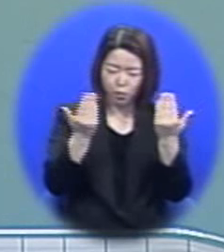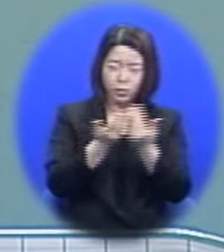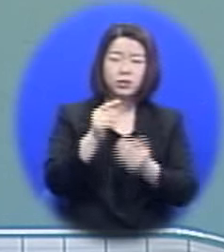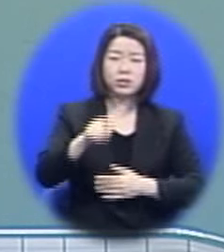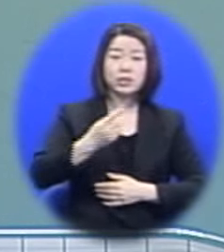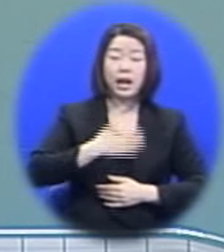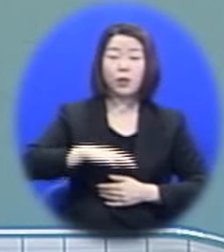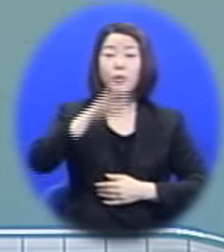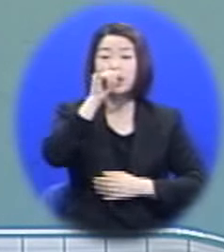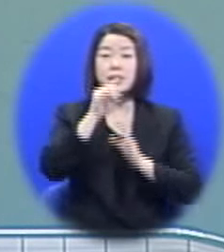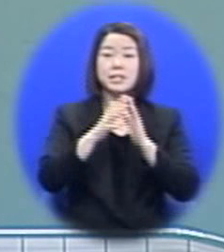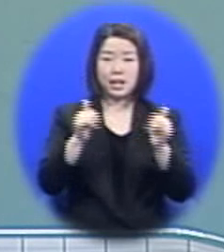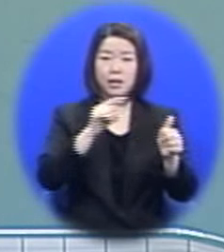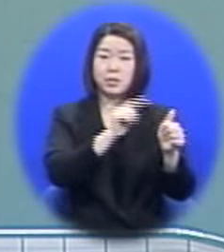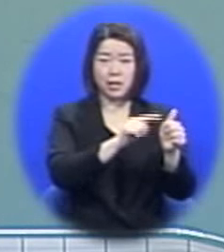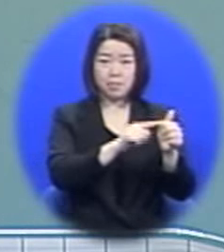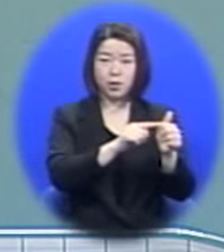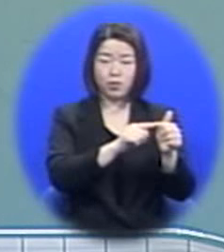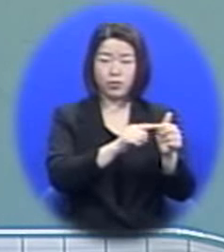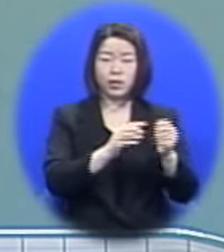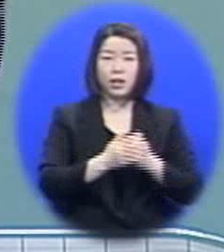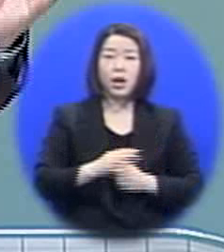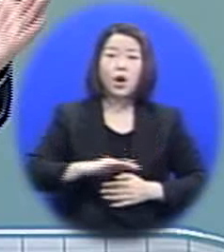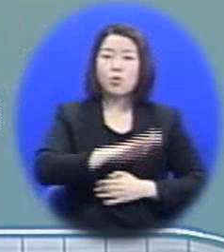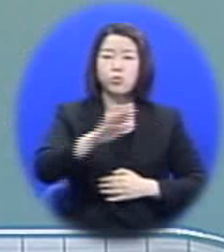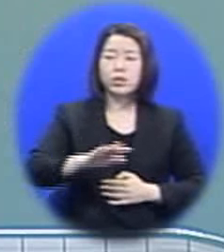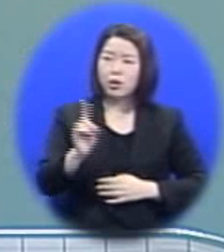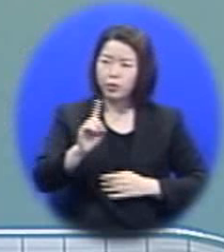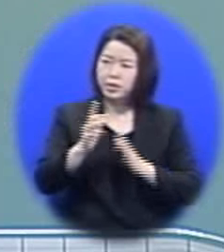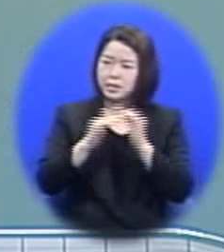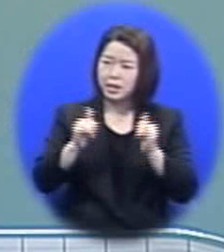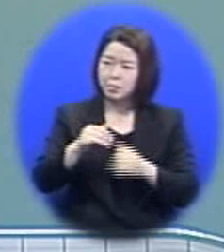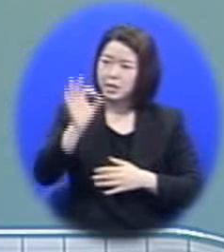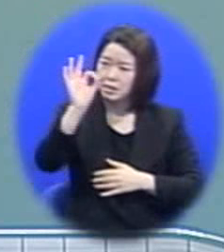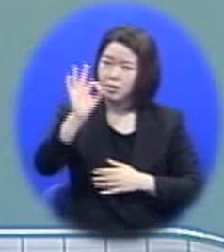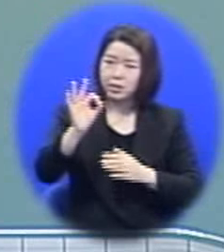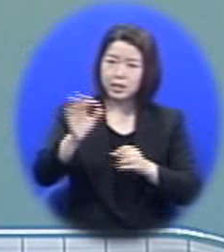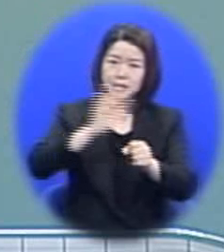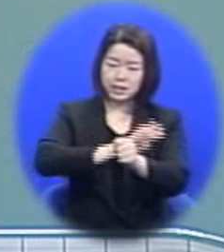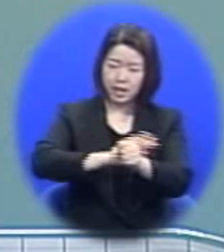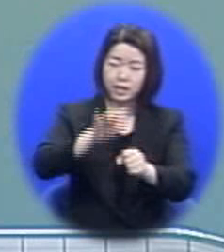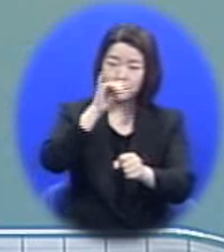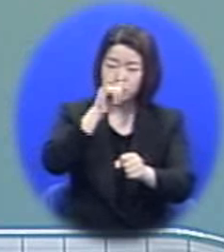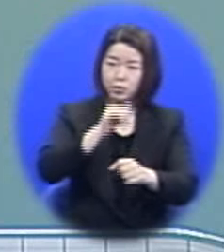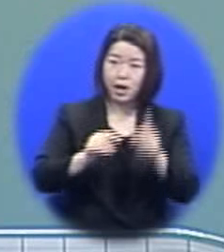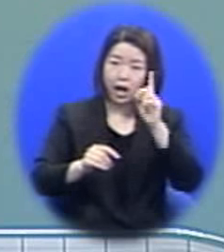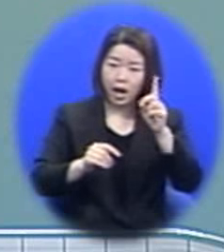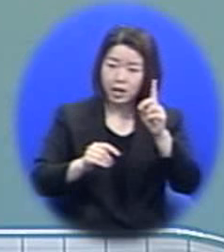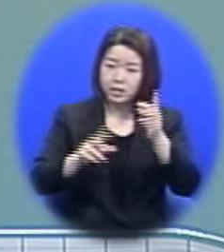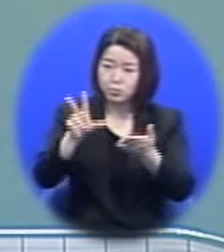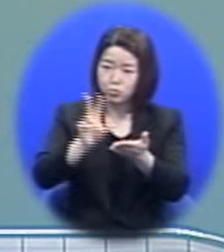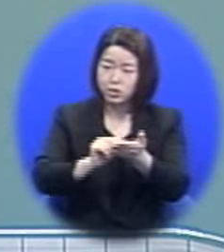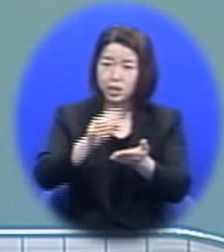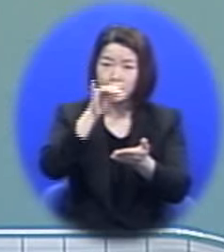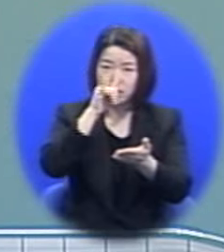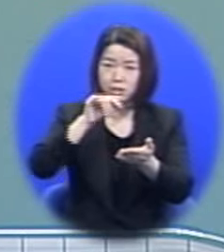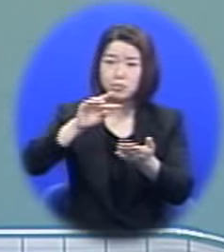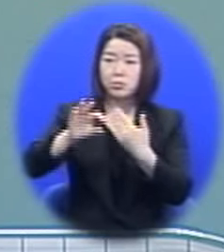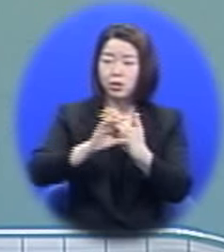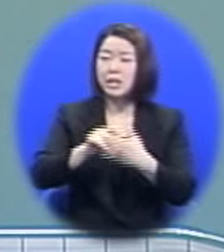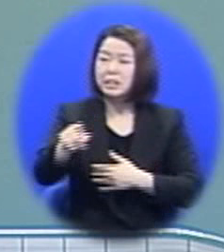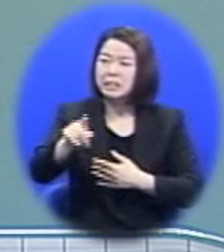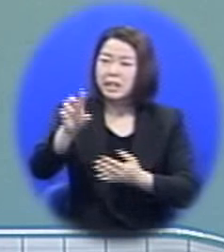알고 있는 사람이에요. 우리는 어떤 사람이 열 가지 잘하는게 있어도 한 가지 문제가 있으면 그 한 가지를 이야기하는